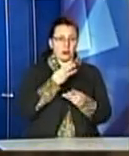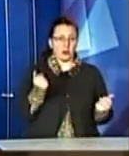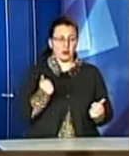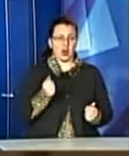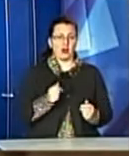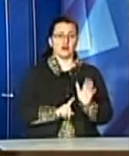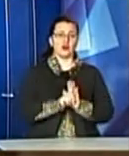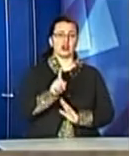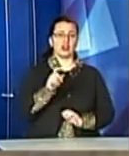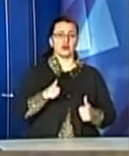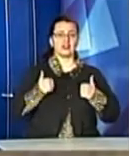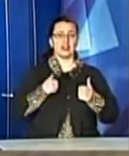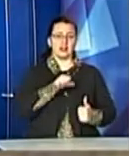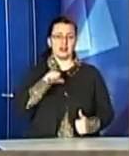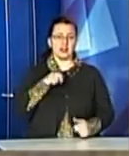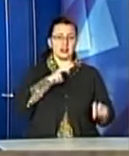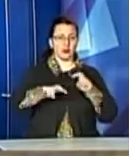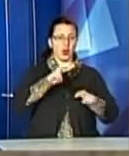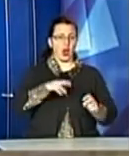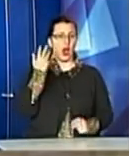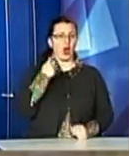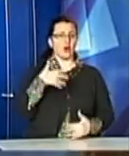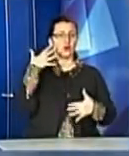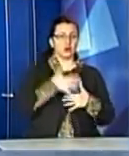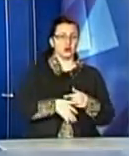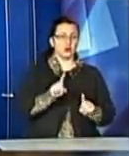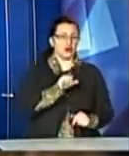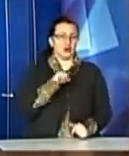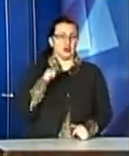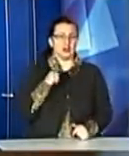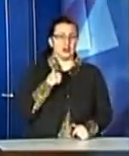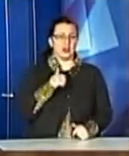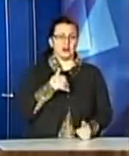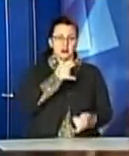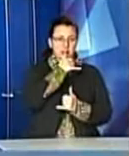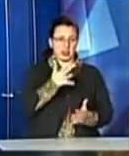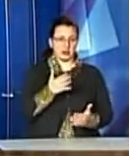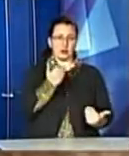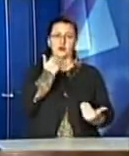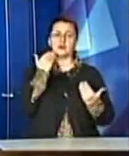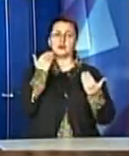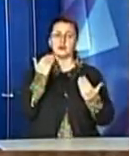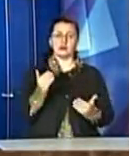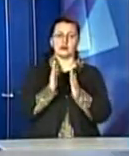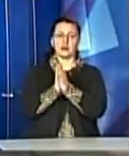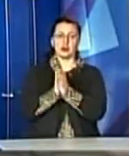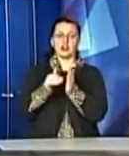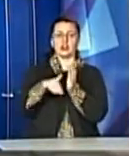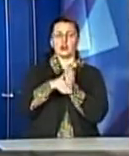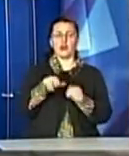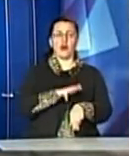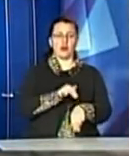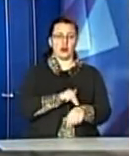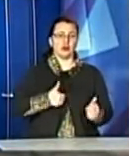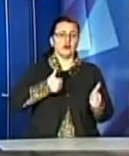намагалися розшукати його власними силами, а коли зрозуміли, що їм це не вдасться, звернулися по допомогу в поліцію, пояснюють вони.